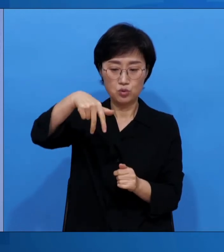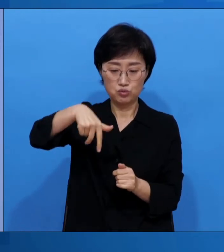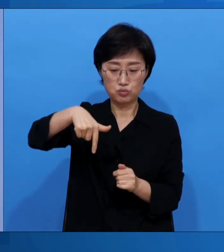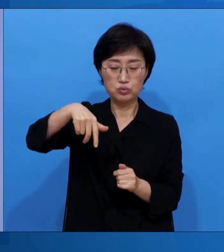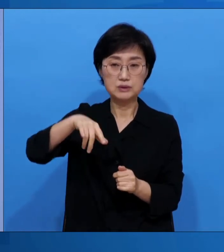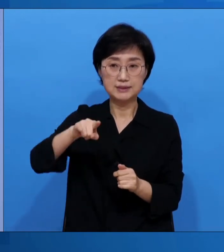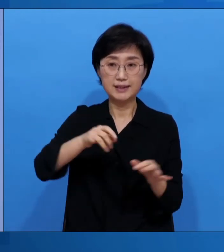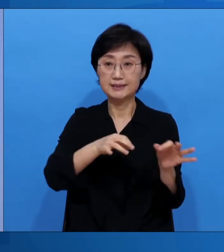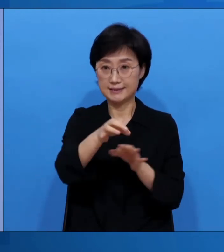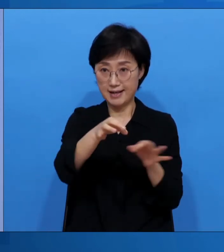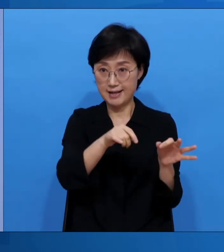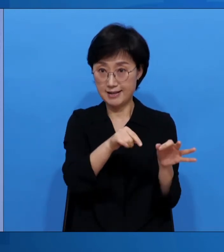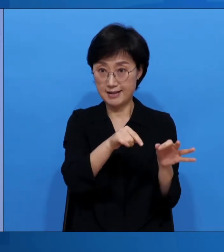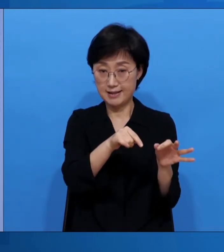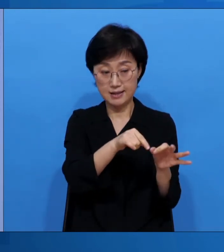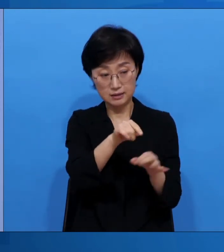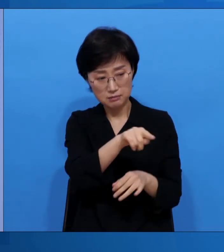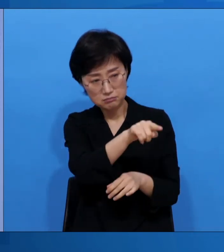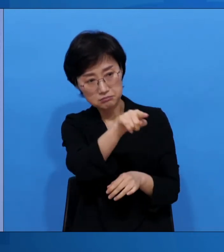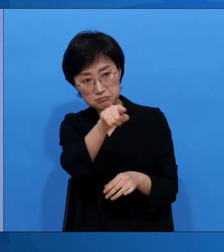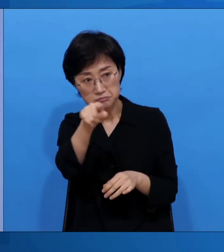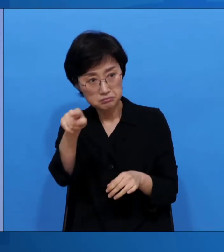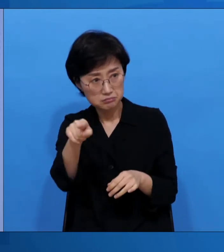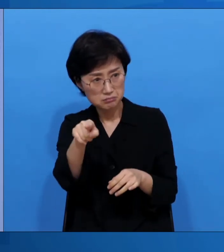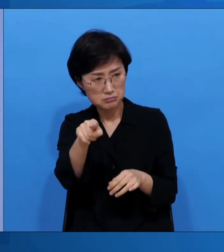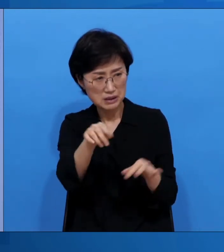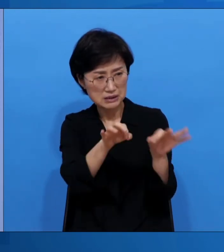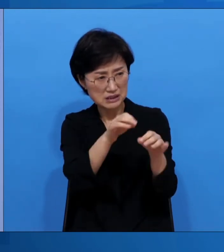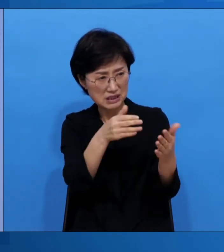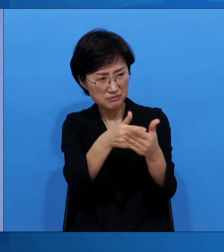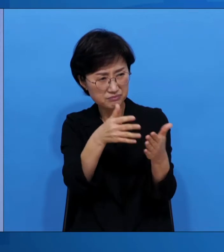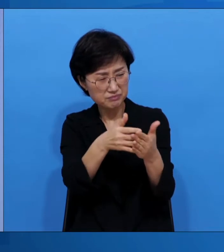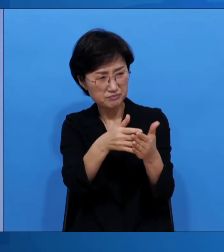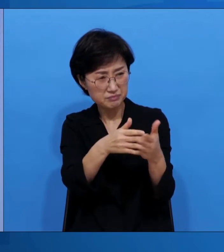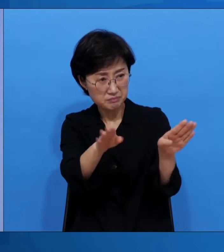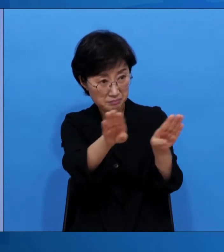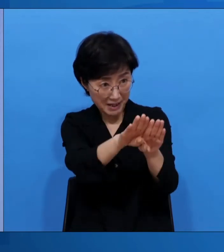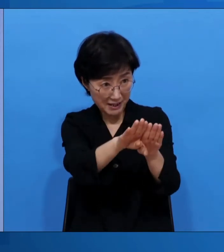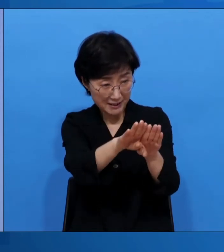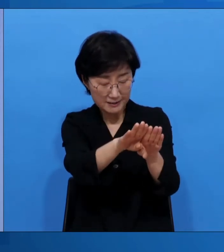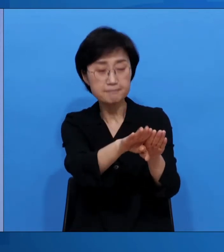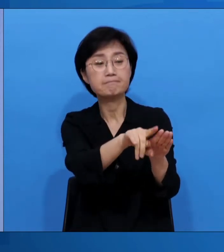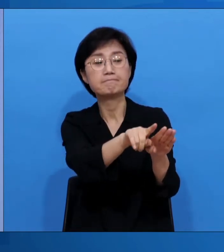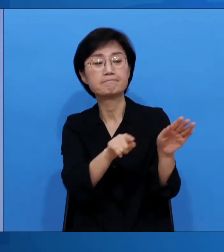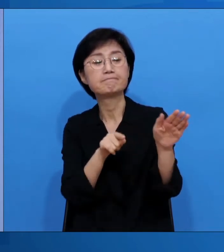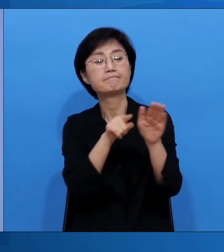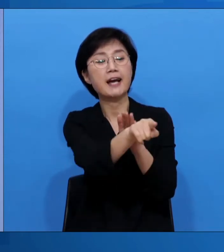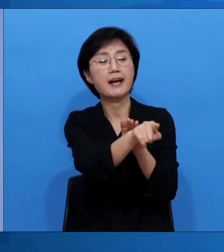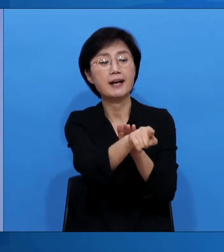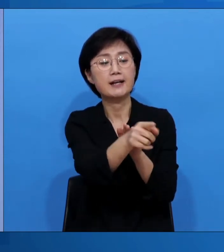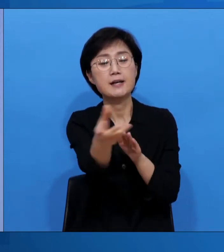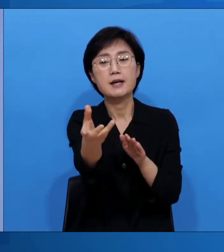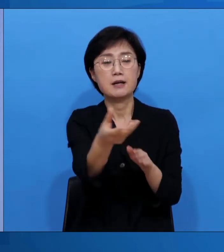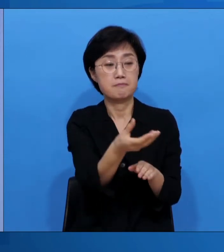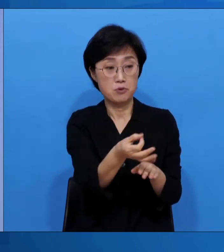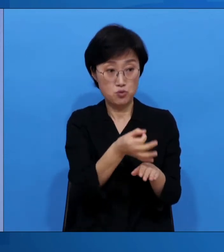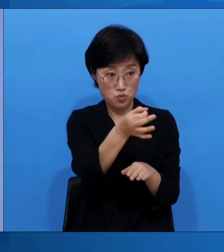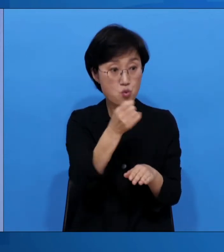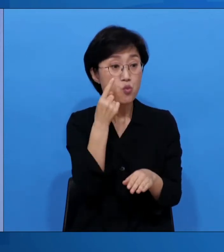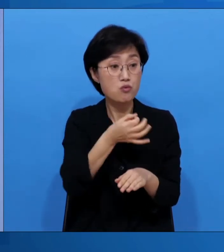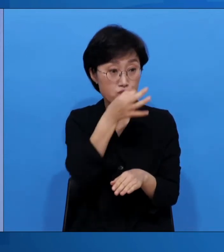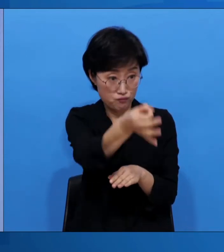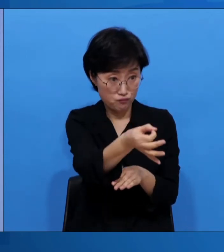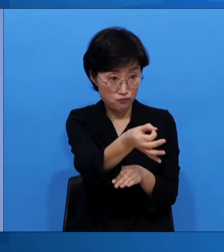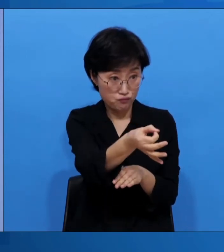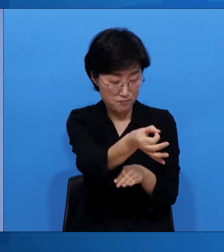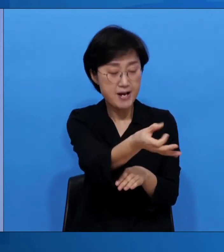골목이 있어요. There is a closed-off alley 장사 안 되는 inside 데 the the international market. 그거 빌려가 하는 겁니다. And so what they do is rent out that place.